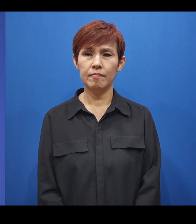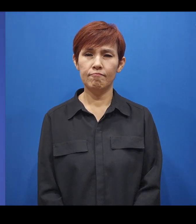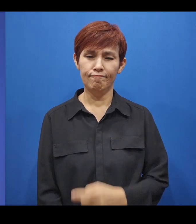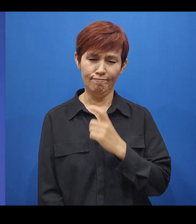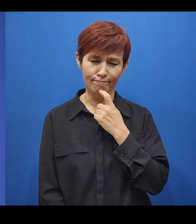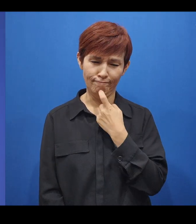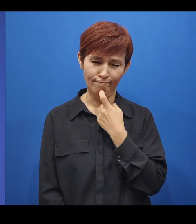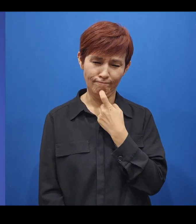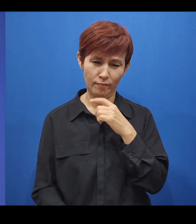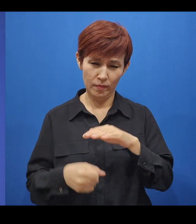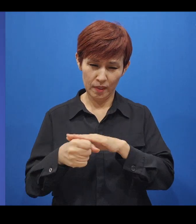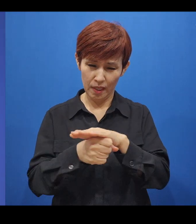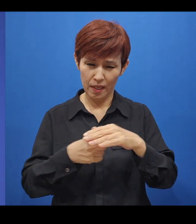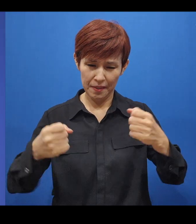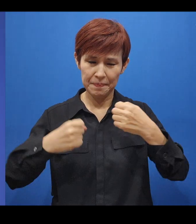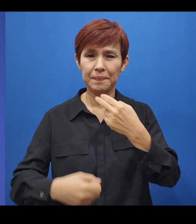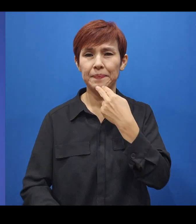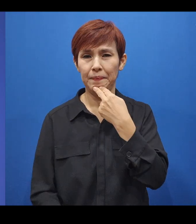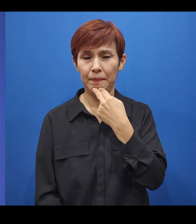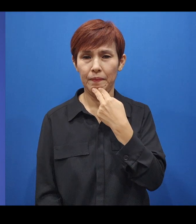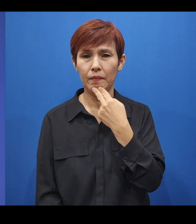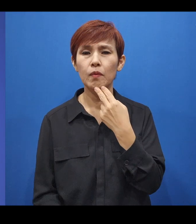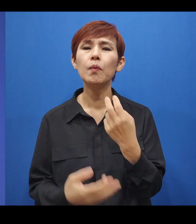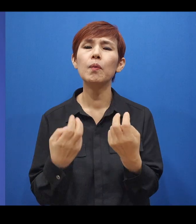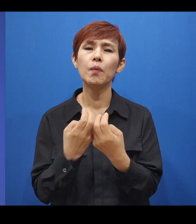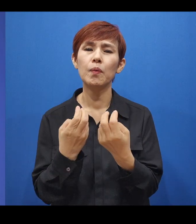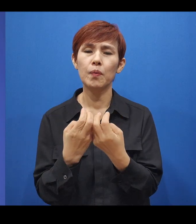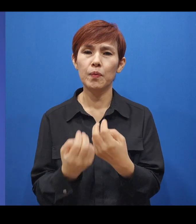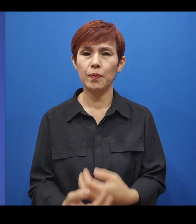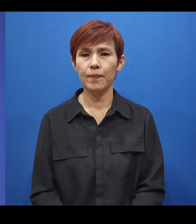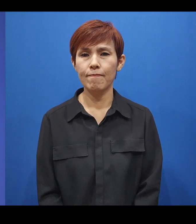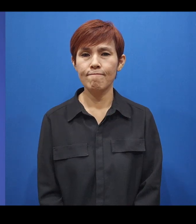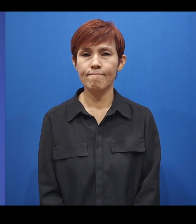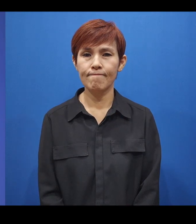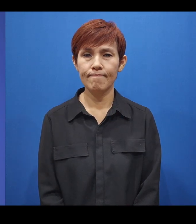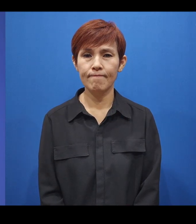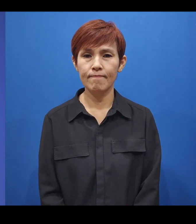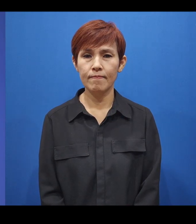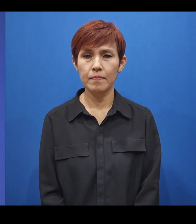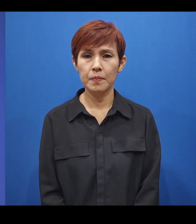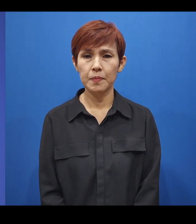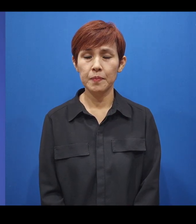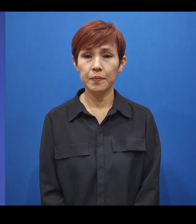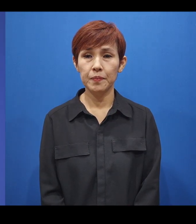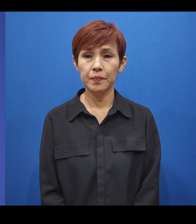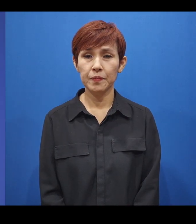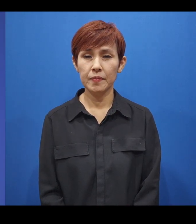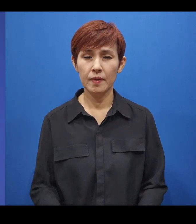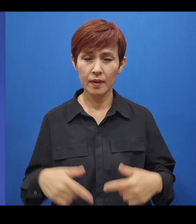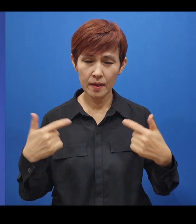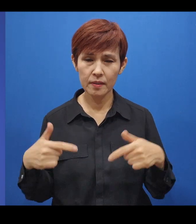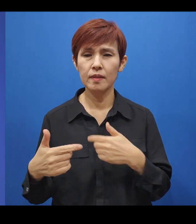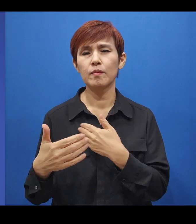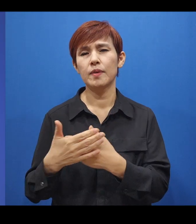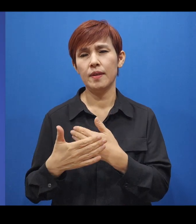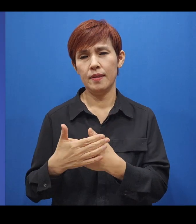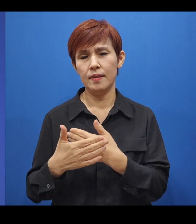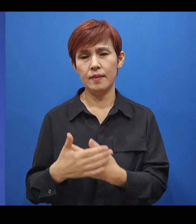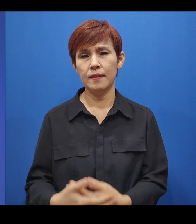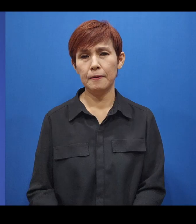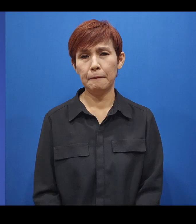끝까지 사랑할 힘이 없어요. 그래서 늘 불안해요.